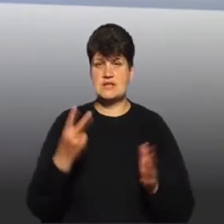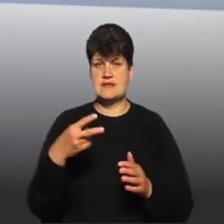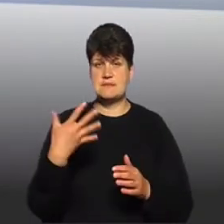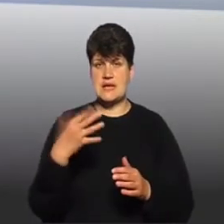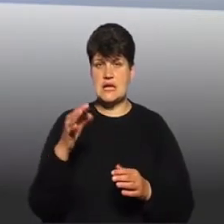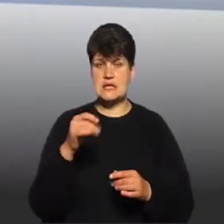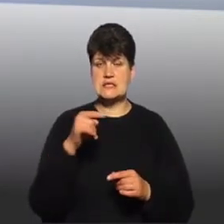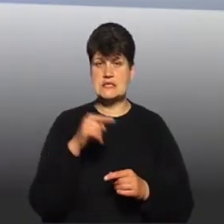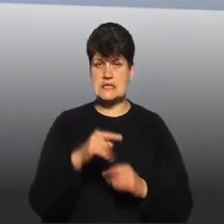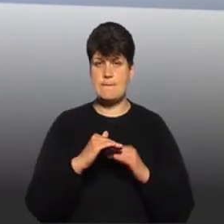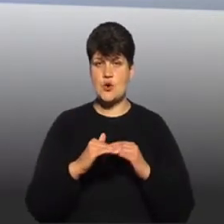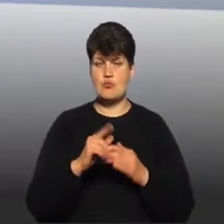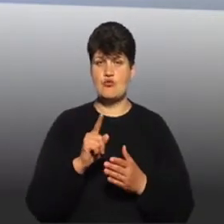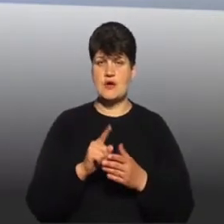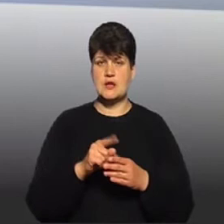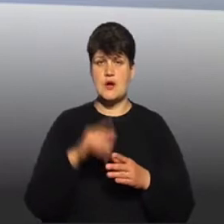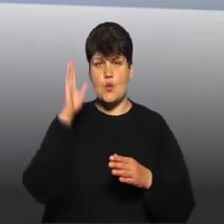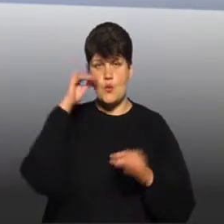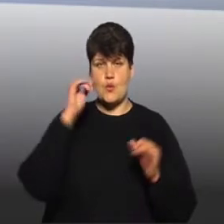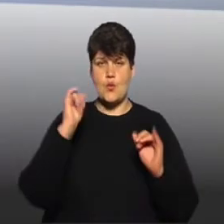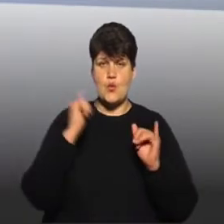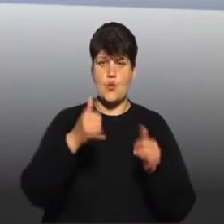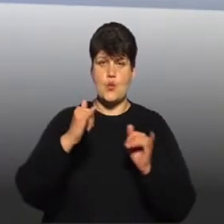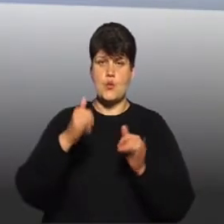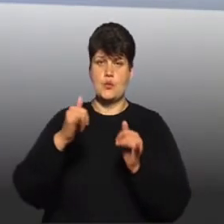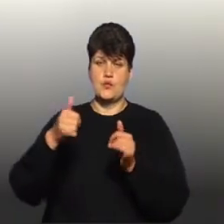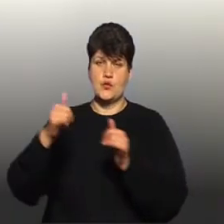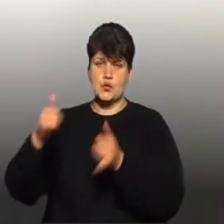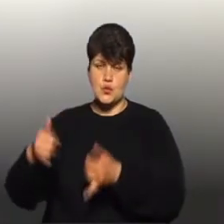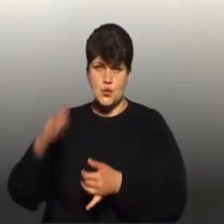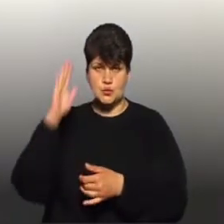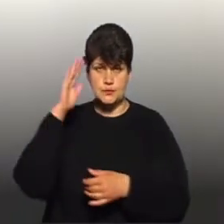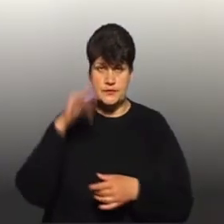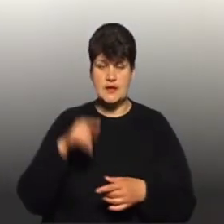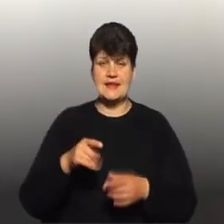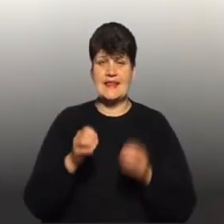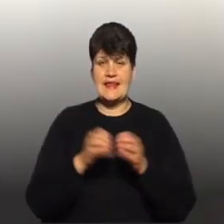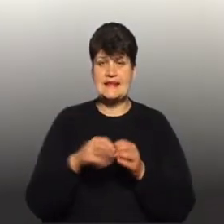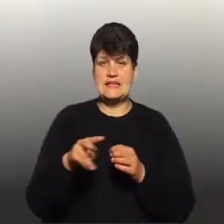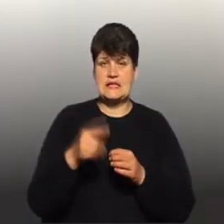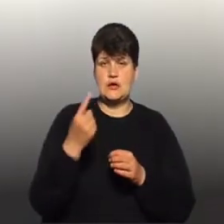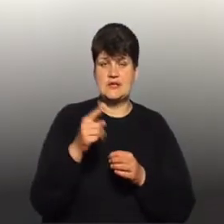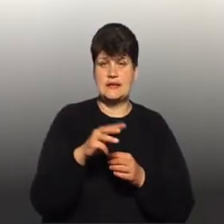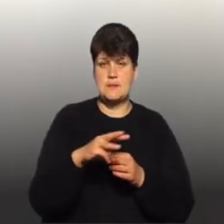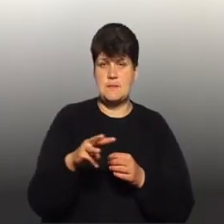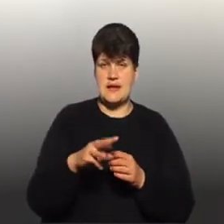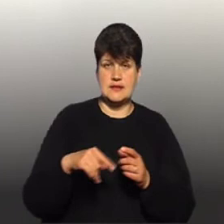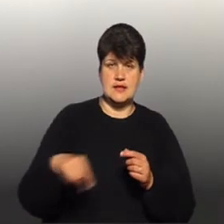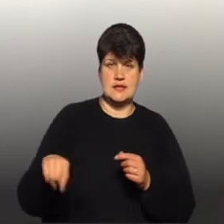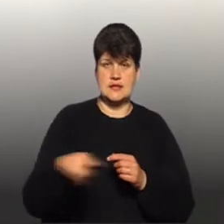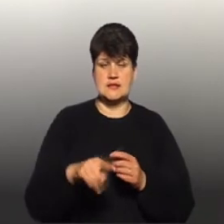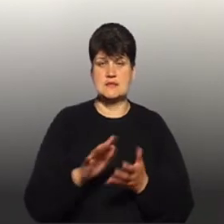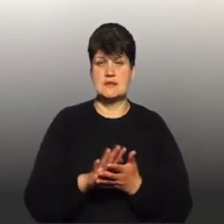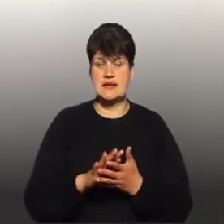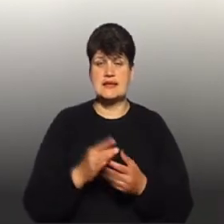повинен зрошуватись, він повинен поливатись водою, причому 10 літрів на метр кубічний сміття. Традиційно це